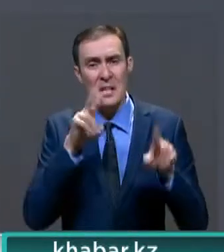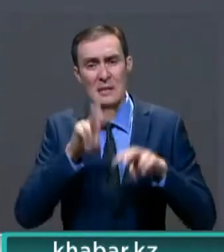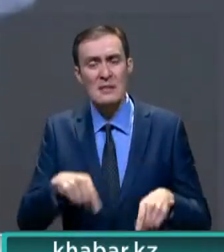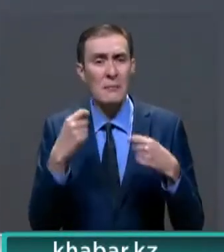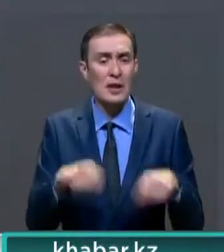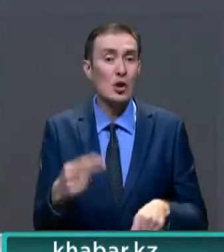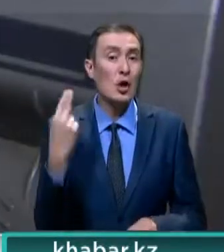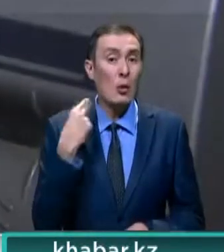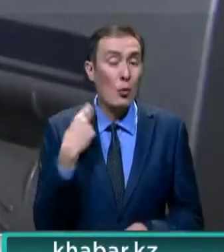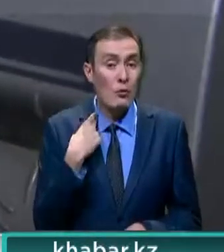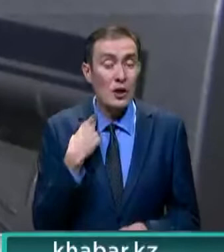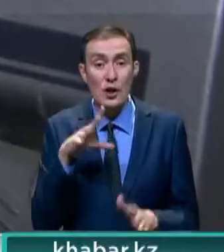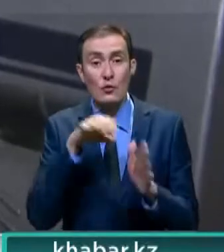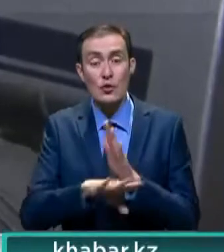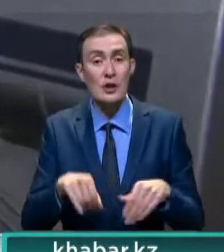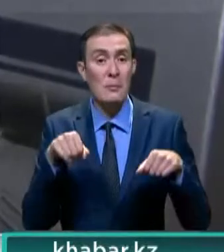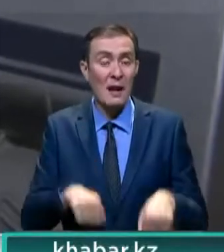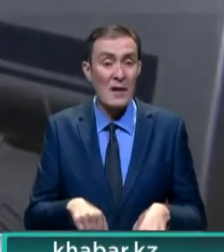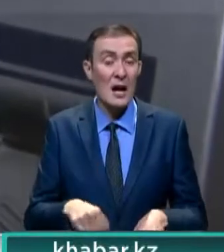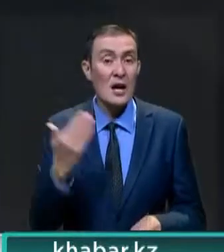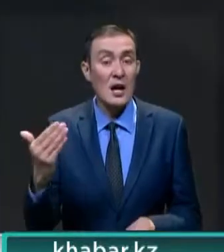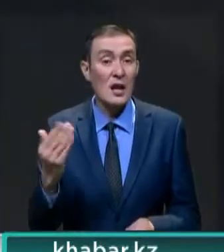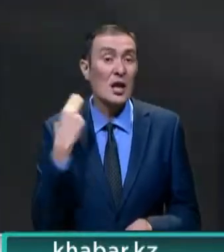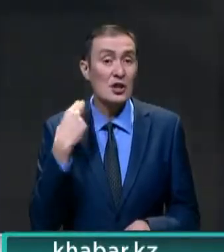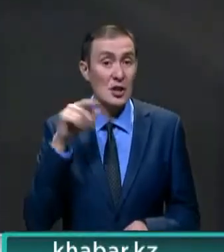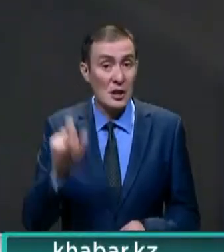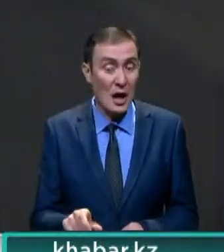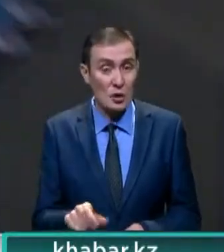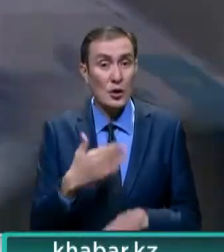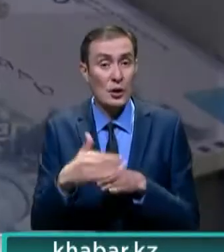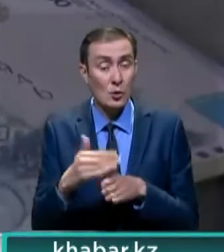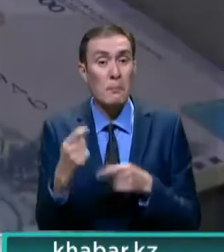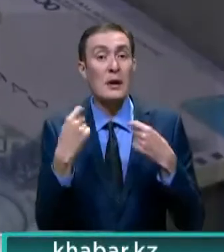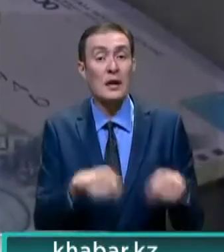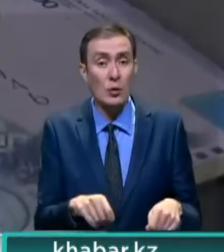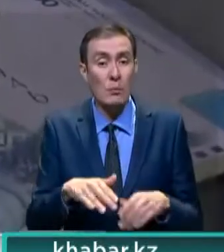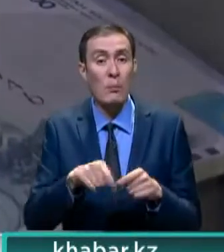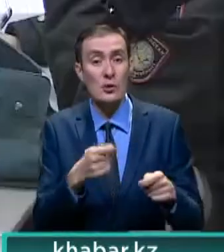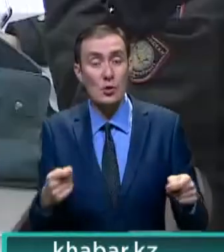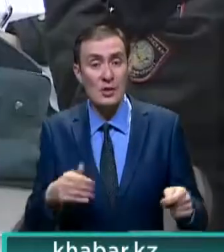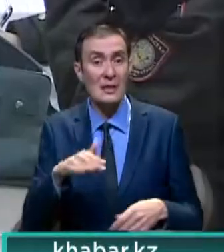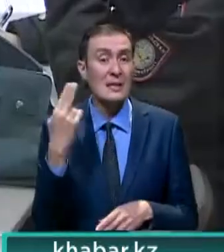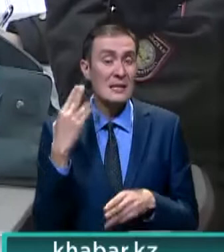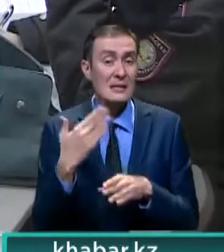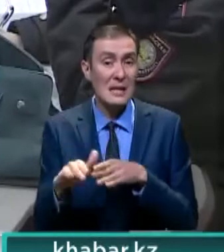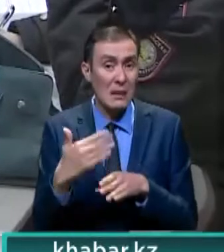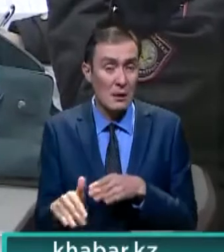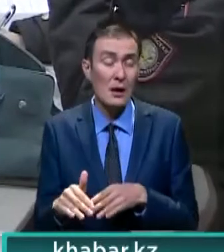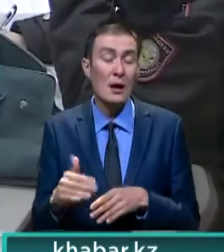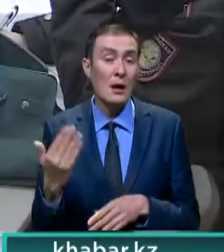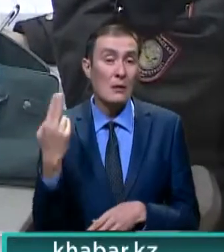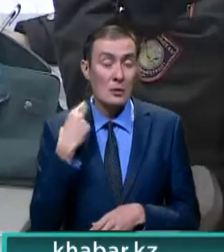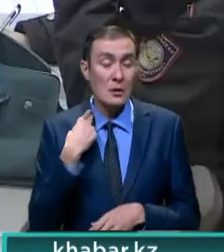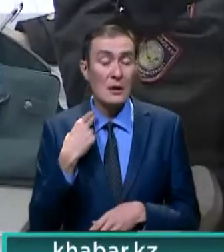продаже долгов где не учитываются права и интересы должников дело в том что кредиторы продают просроченные займы коллекторским агентством за